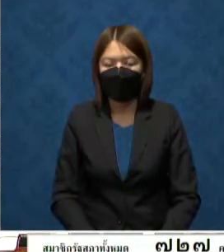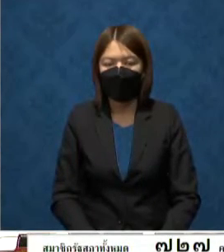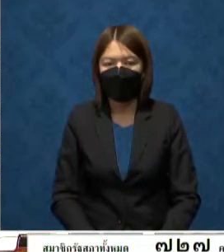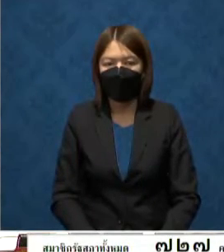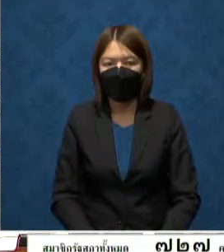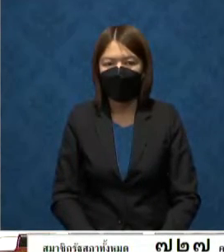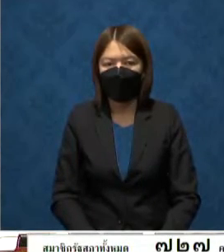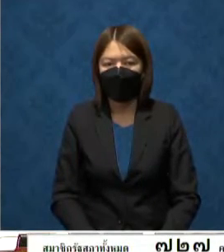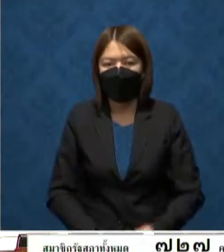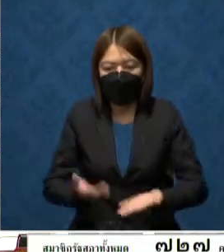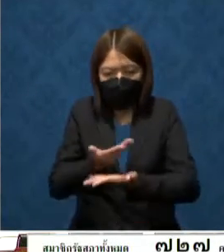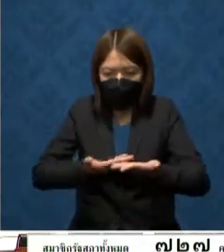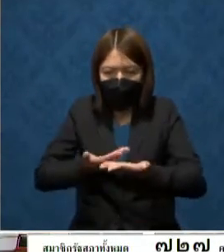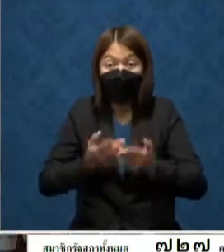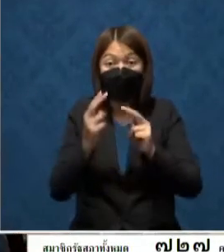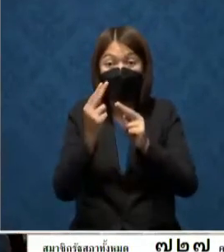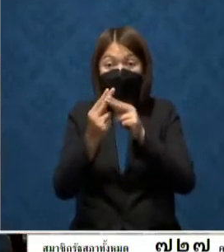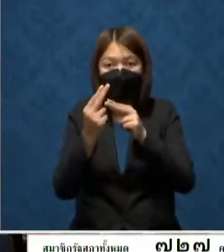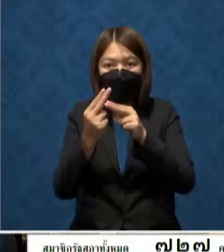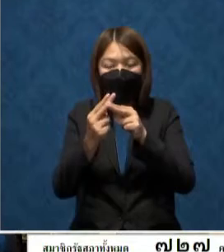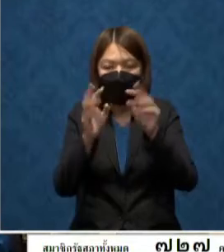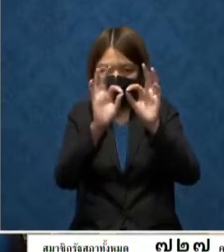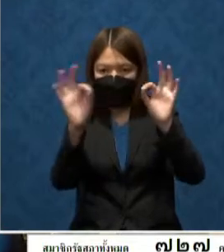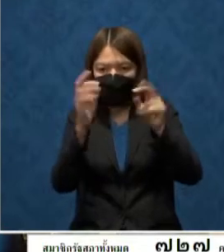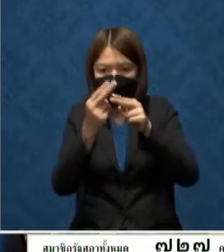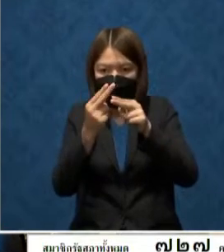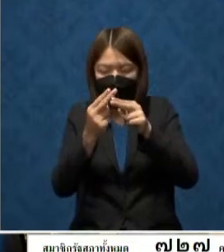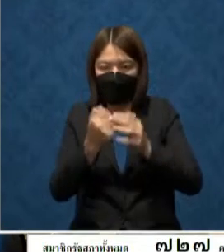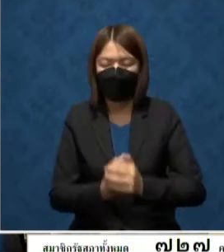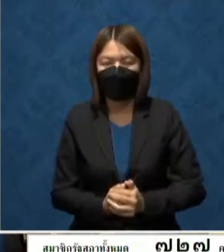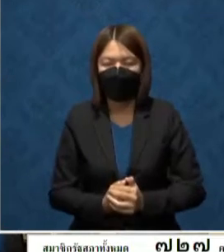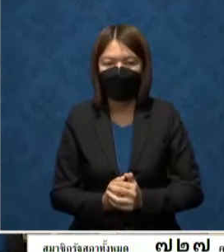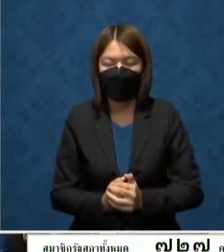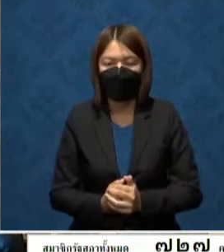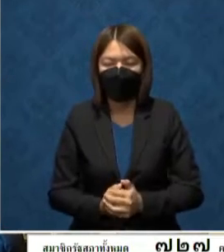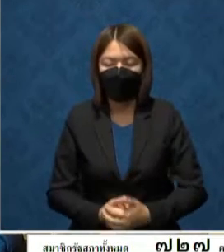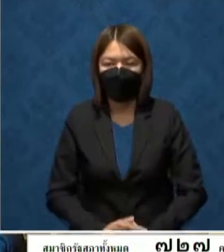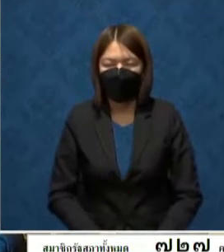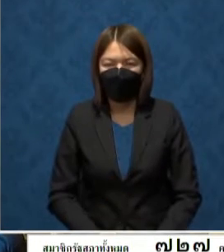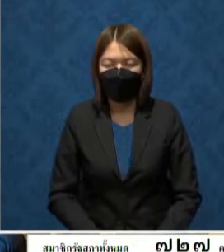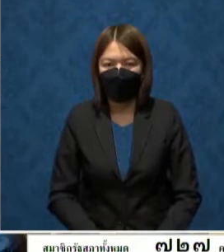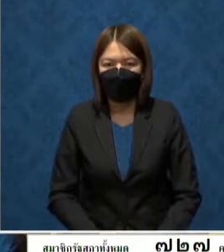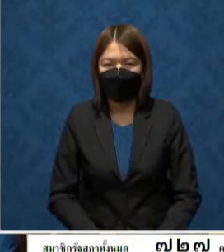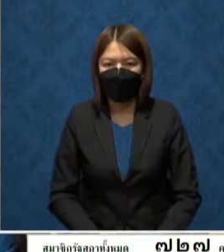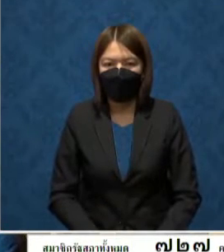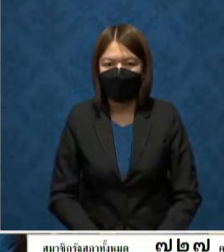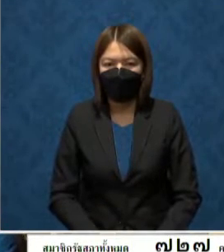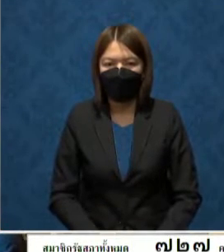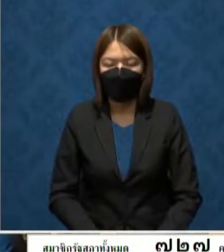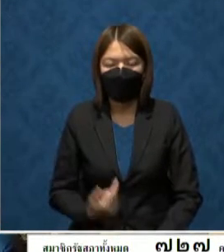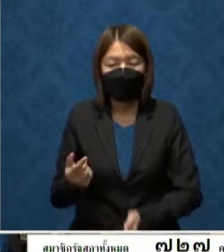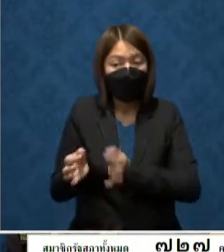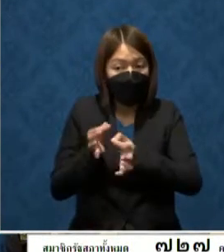ตอนนี้เราพิจารณาเรื่องชื่อร่างอยู่นะครับเดี๋ยวก็ถึงเรื่องที่ท่านแปรยติทางเจ้าหน้าที่ชี้แจงมานะครับ